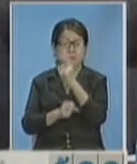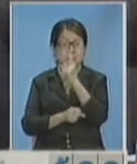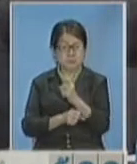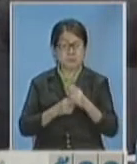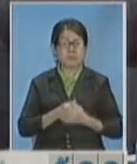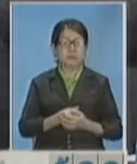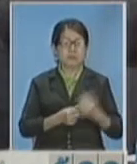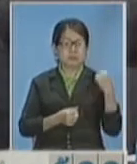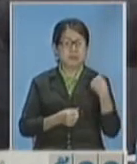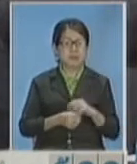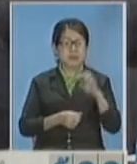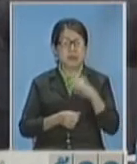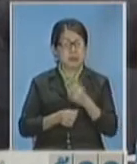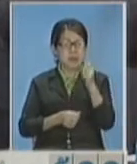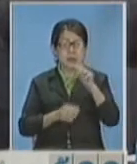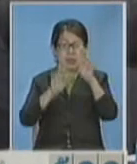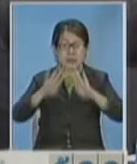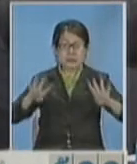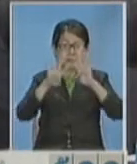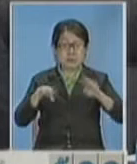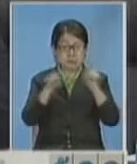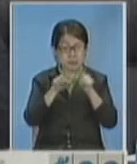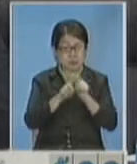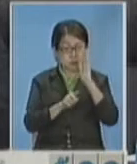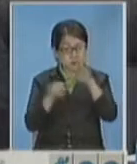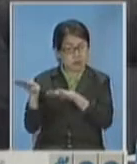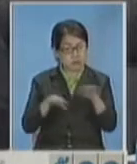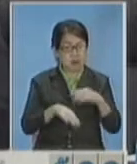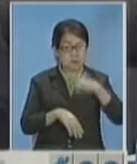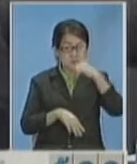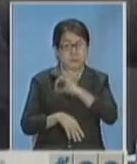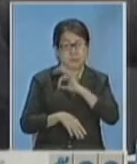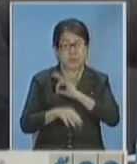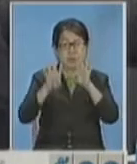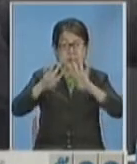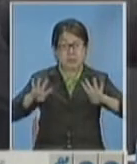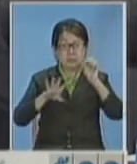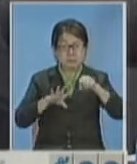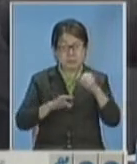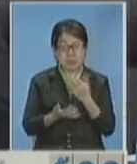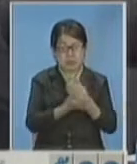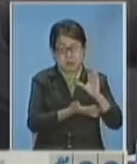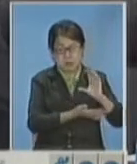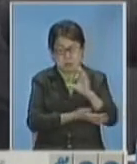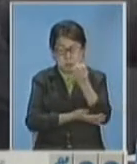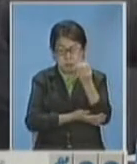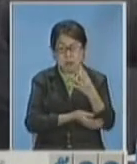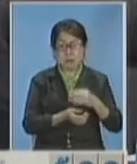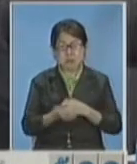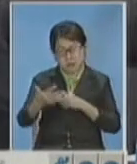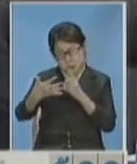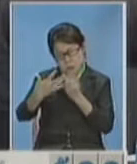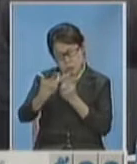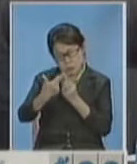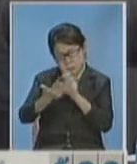ยังมีเรื่องของ AEC งบประมาณที่ขอเกี่ยวกับการเตรียมความพร้อมสู่ประชาคมอาเซียนนะคะงบประมาณนี้ไม่ใช่น้อยเลยนะคะดิฉันรวบรวมตัวเล